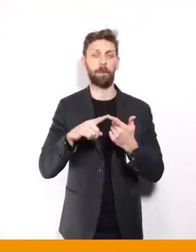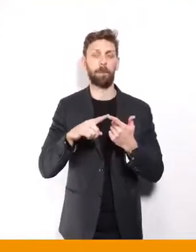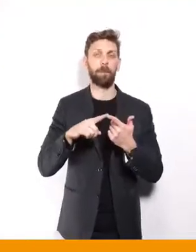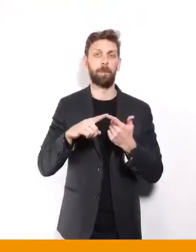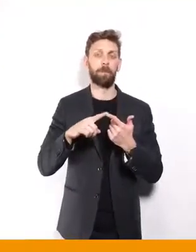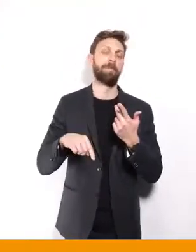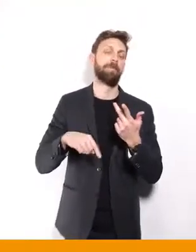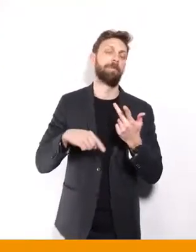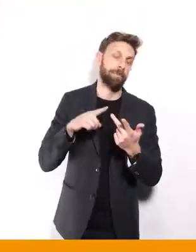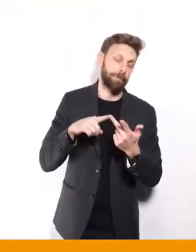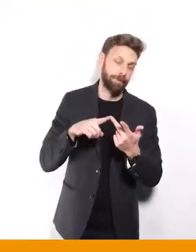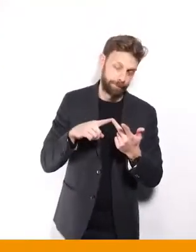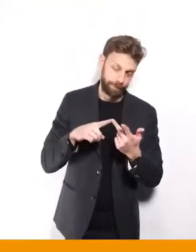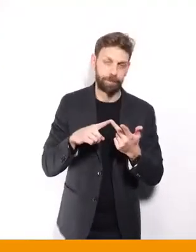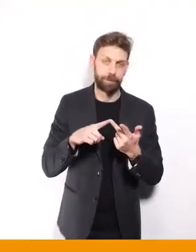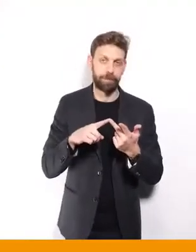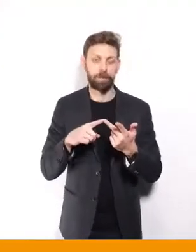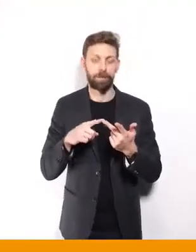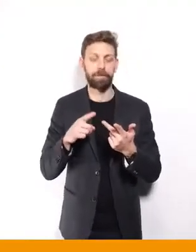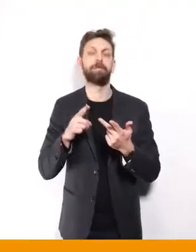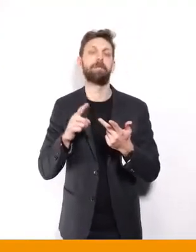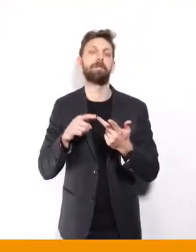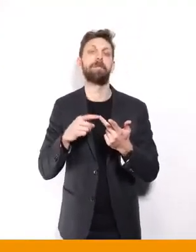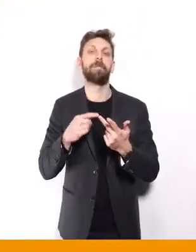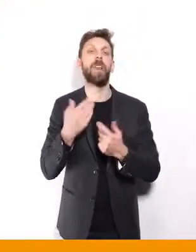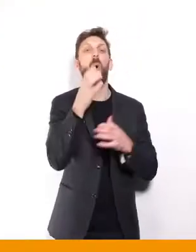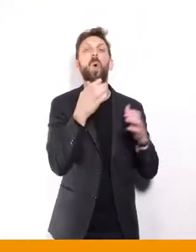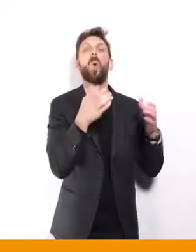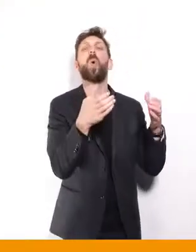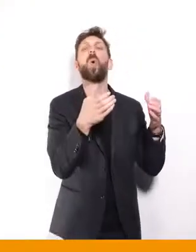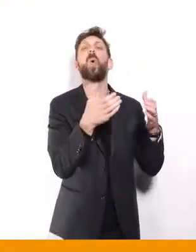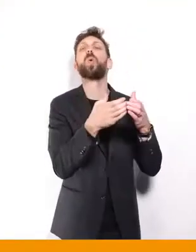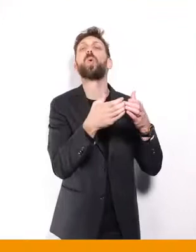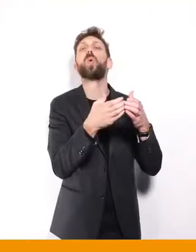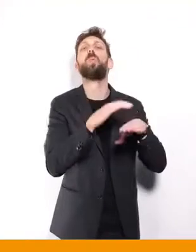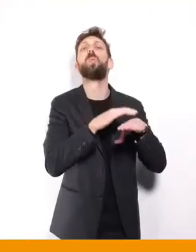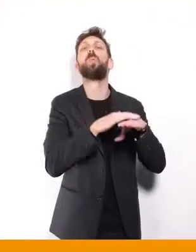bataille de toutes les formations politiques, sur la